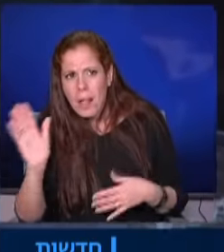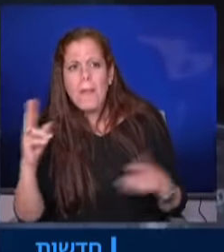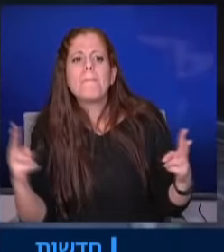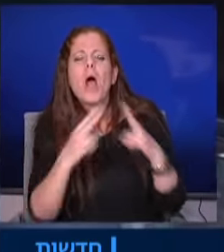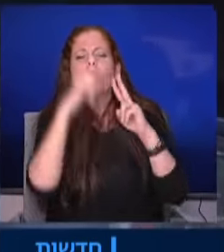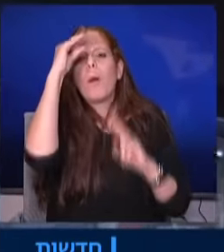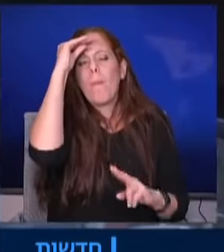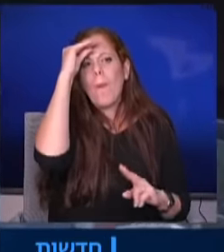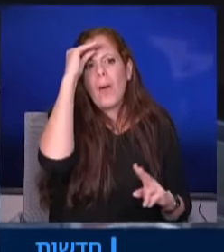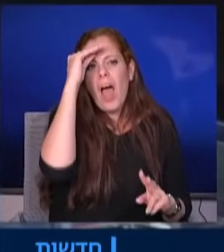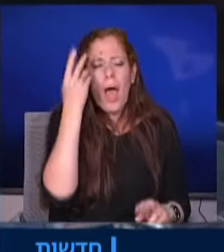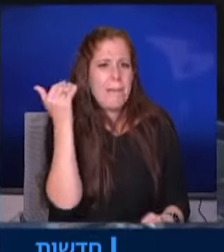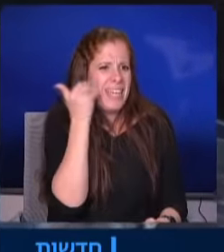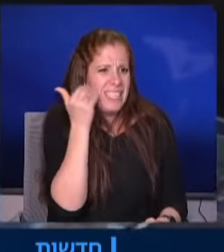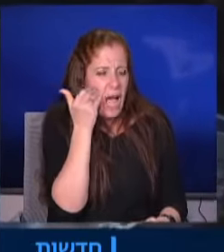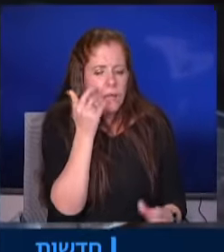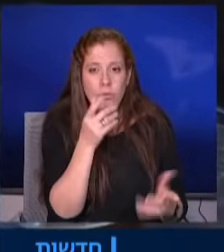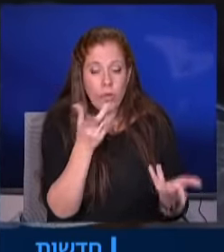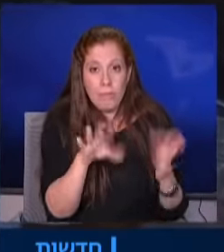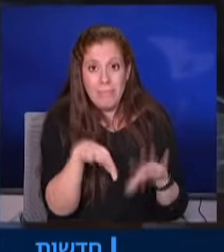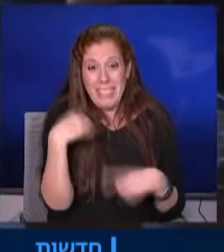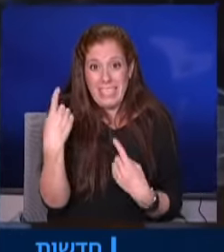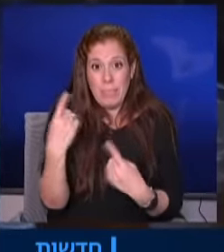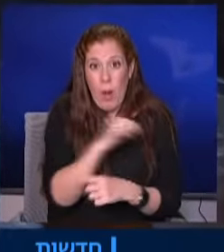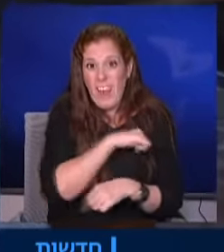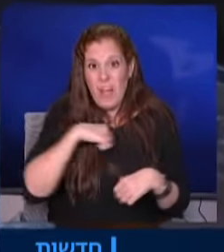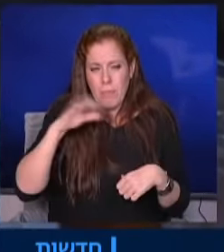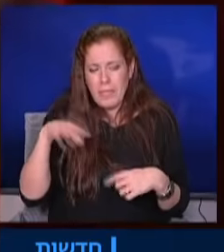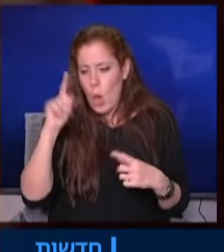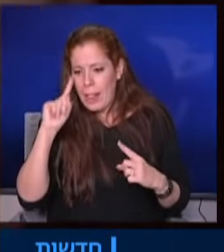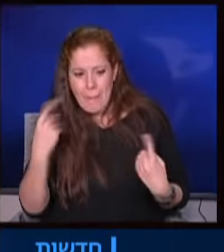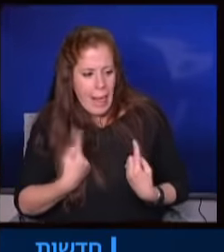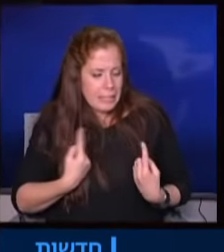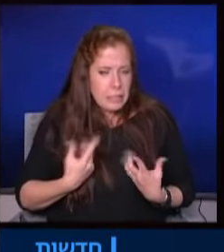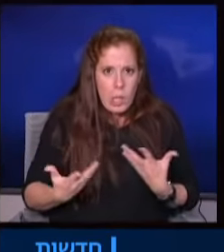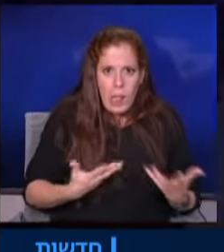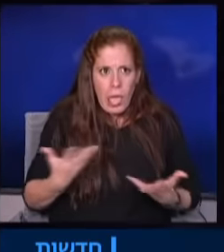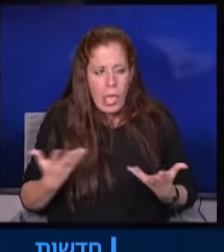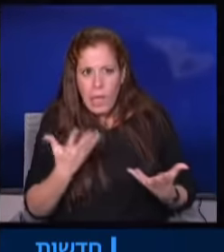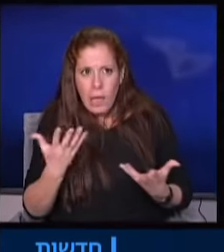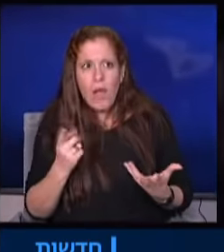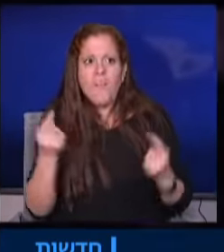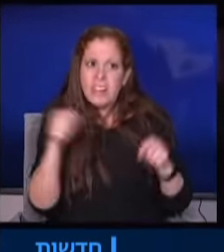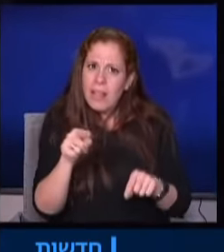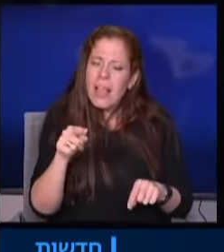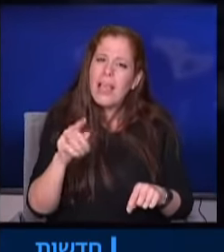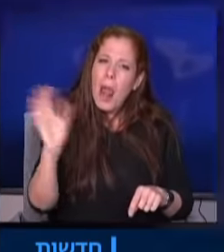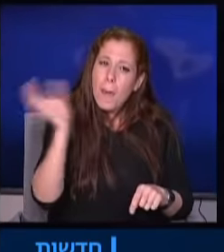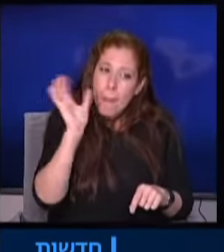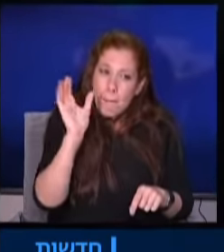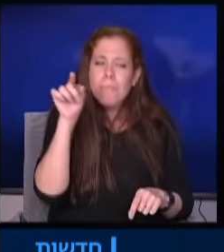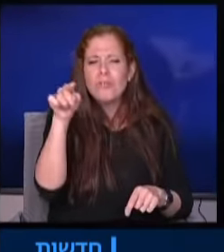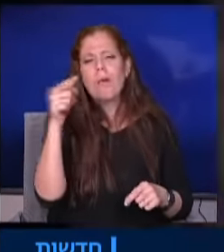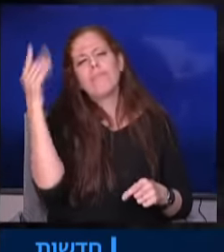אמריקאי שבכלל מצא את עצמו לבד בברצלונה, לא ידע מה לעשות עם עצמו, אבל ידע אם יגיע לפאב של מטלהדס, הוא יכיר